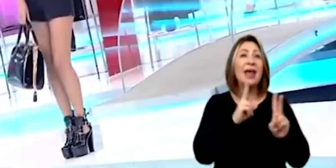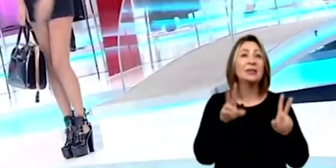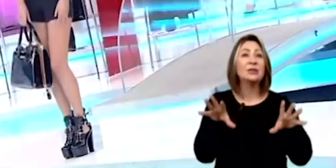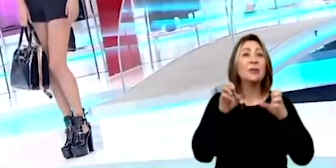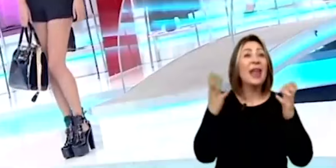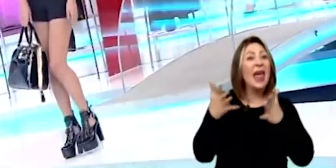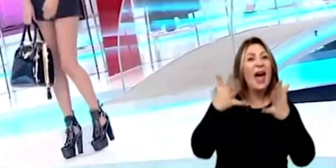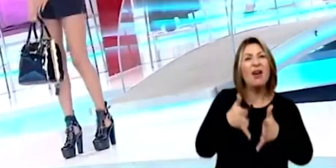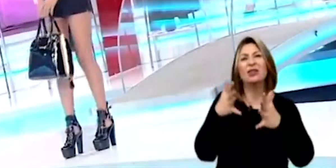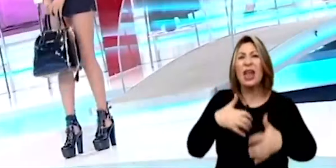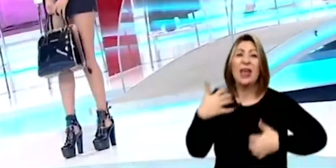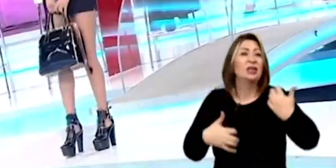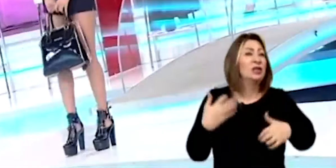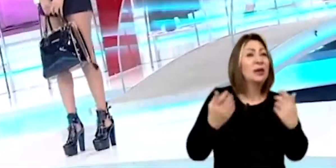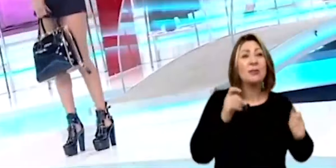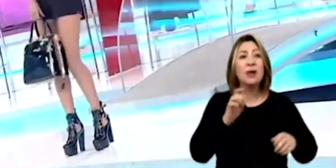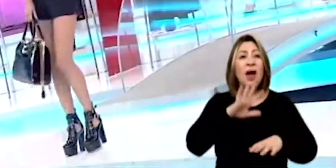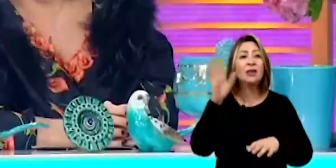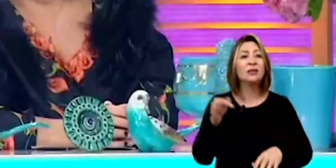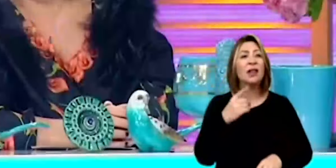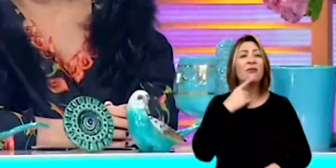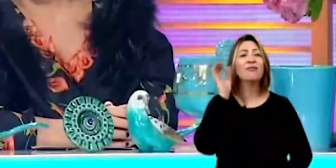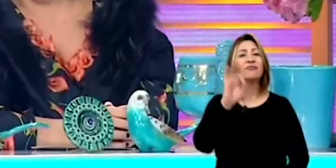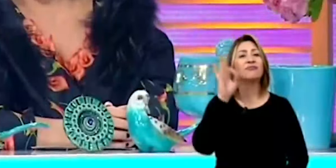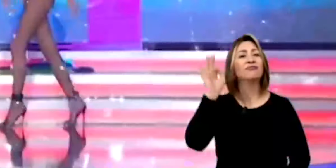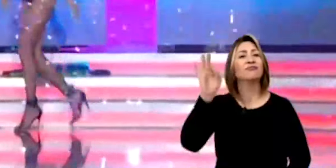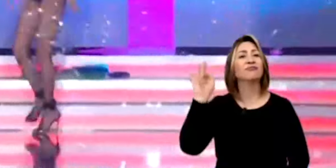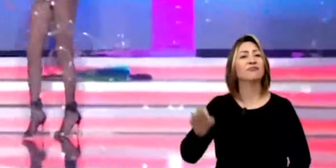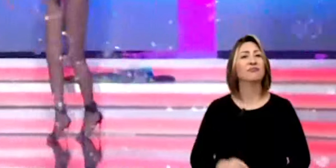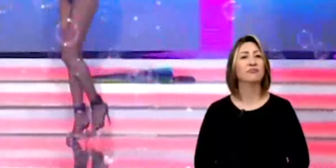Nereye harcasam acaba diyor. O yüzden herkese gidecek böyle